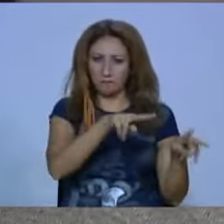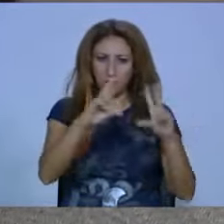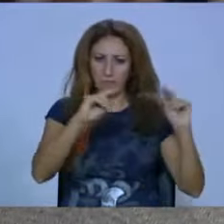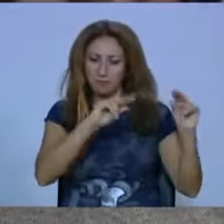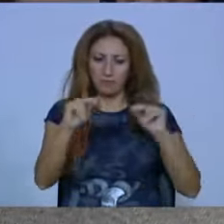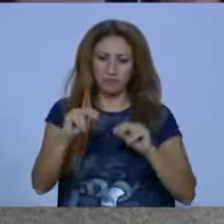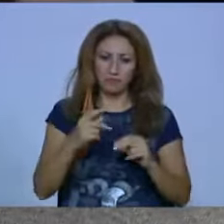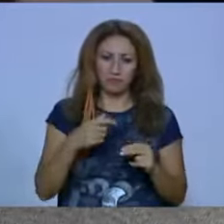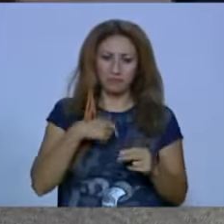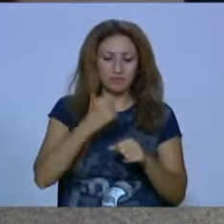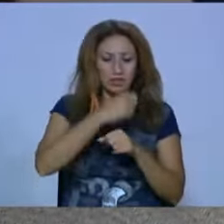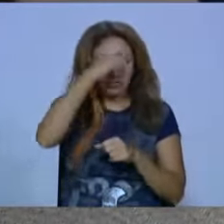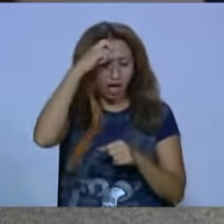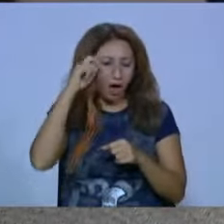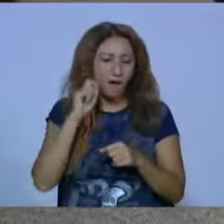وشقينا،